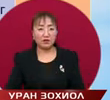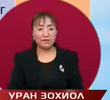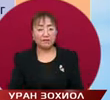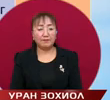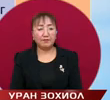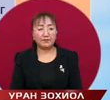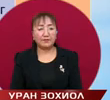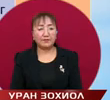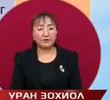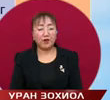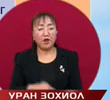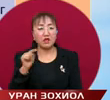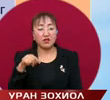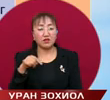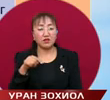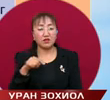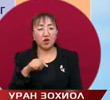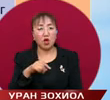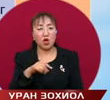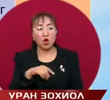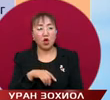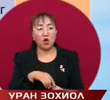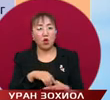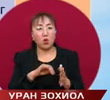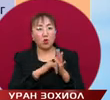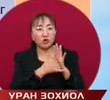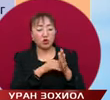Зангилаа. За энэ хэсэг бол өгүүлбэртүүний зангилаа юм аа.